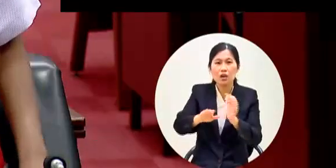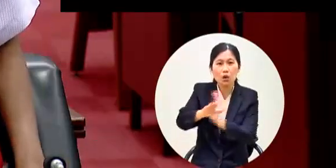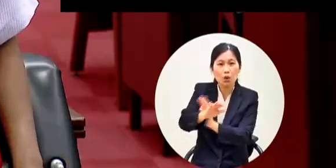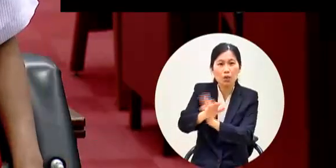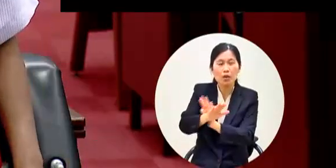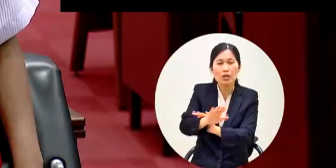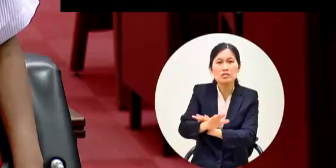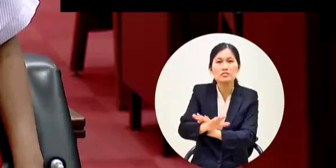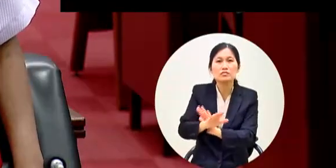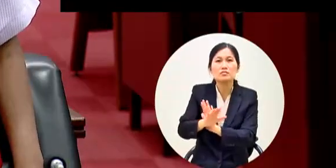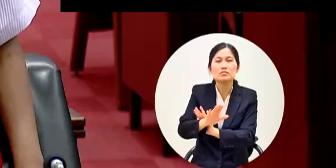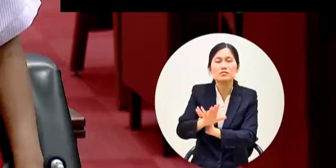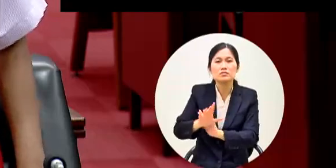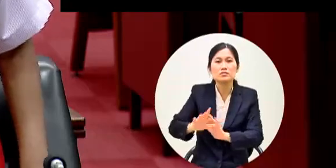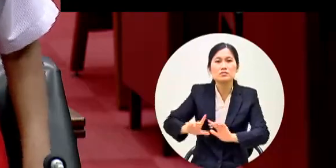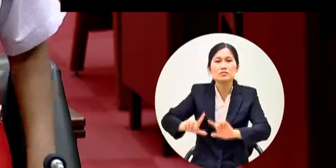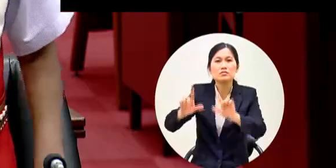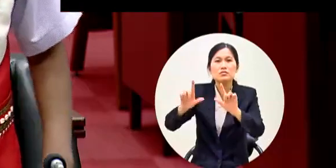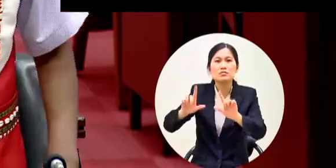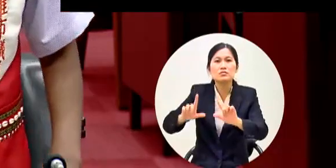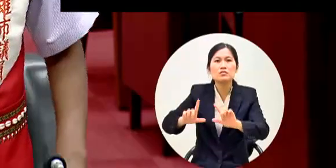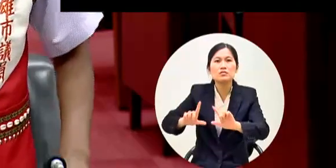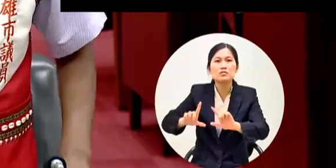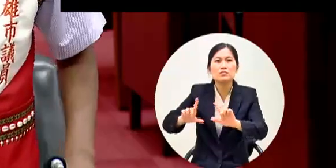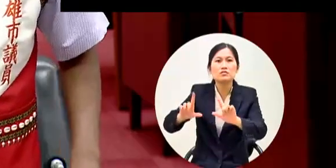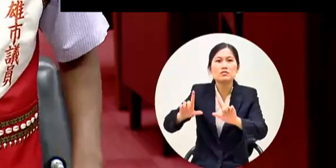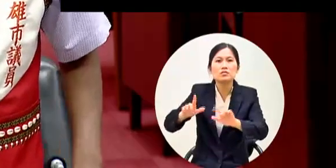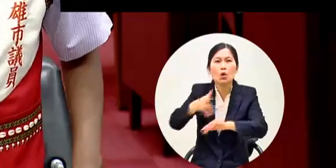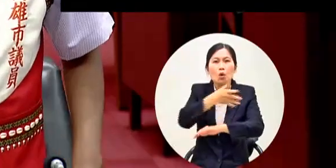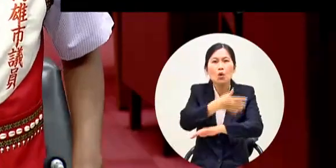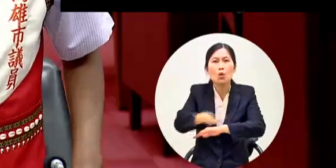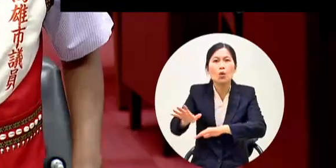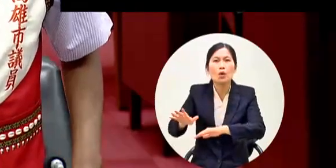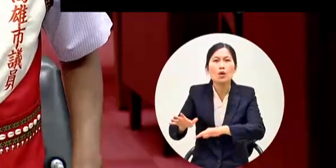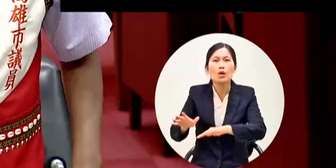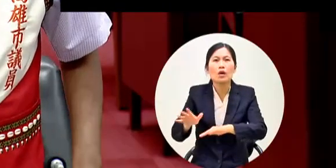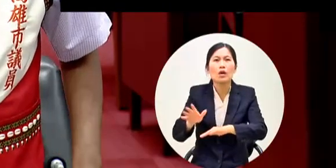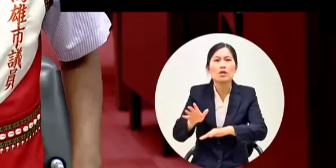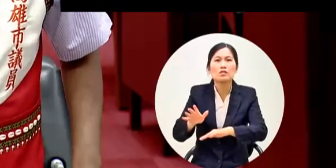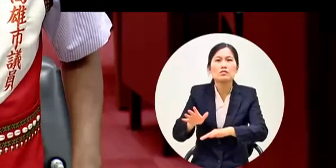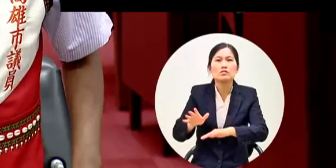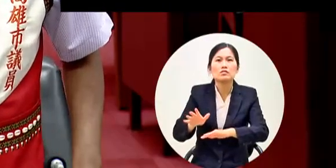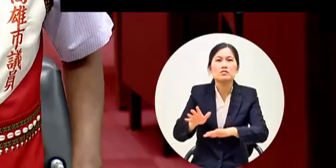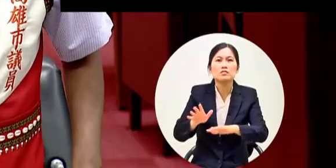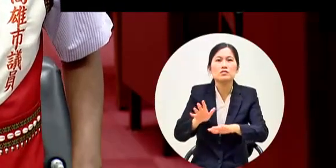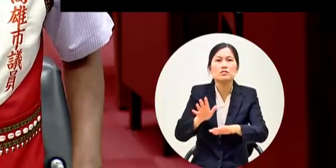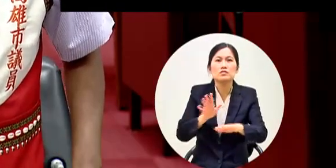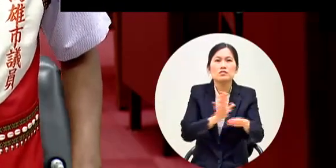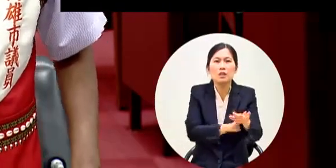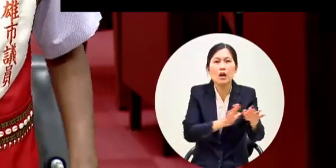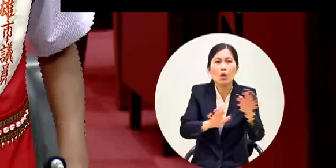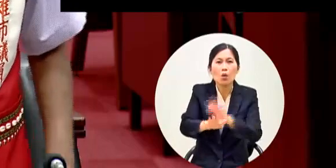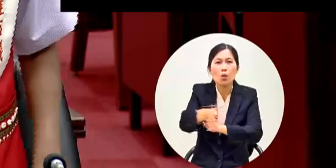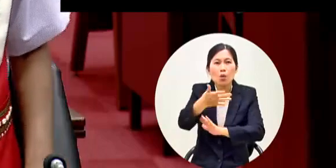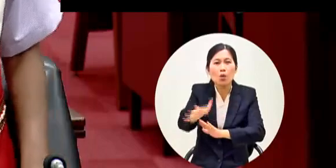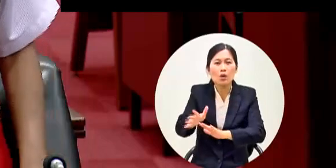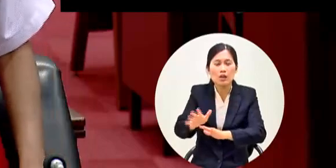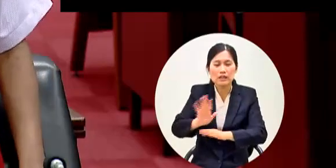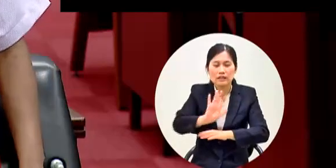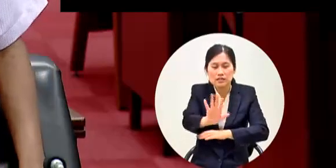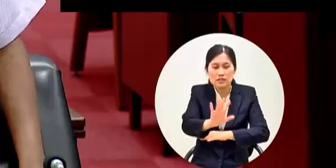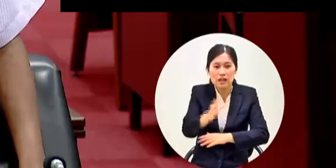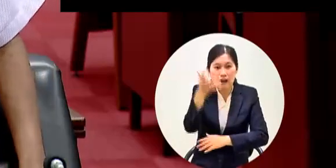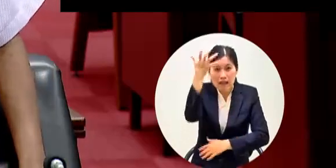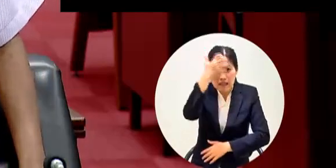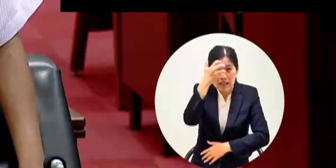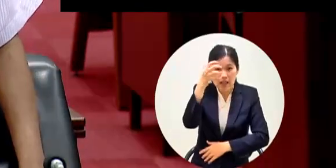是你是水利专家，昨天去看了。那个绝对是会造成小